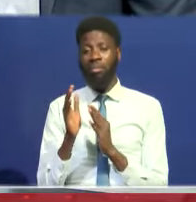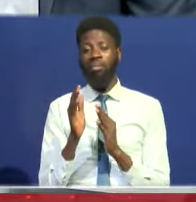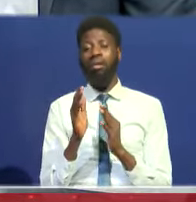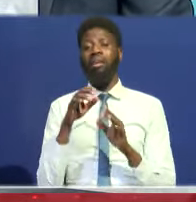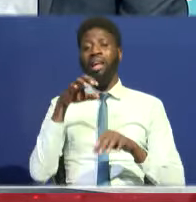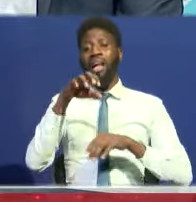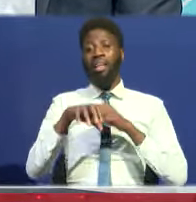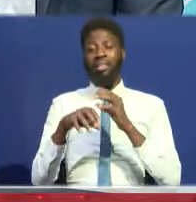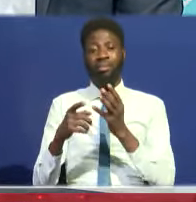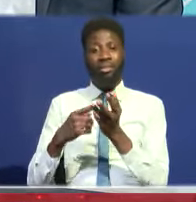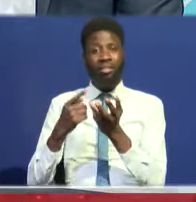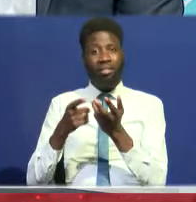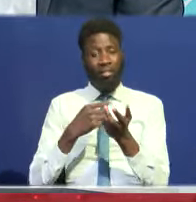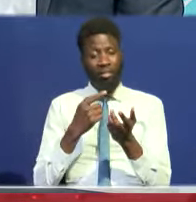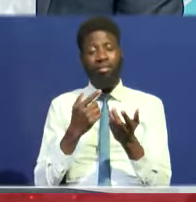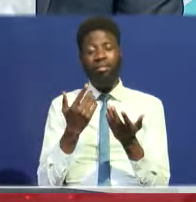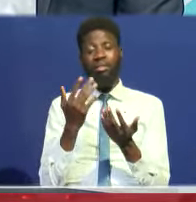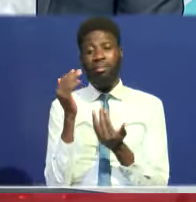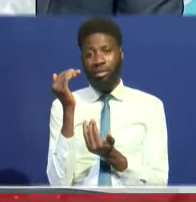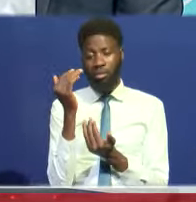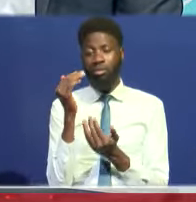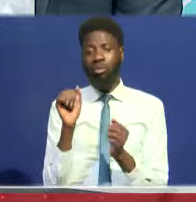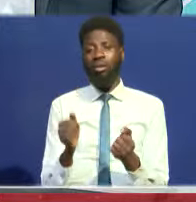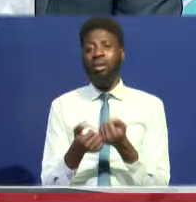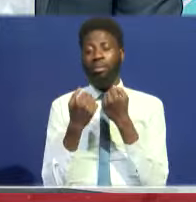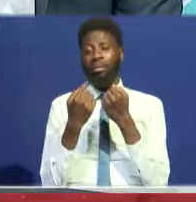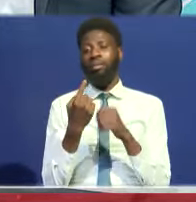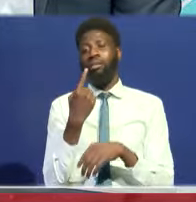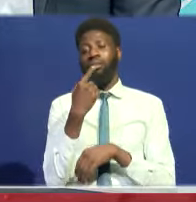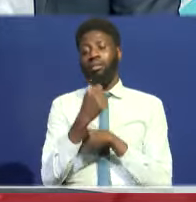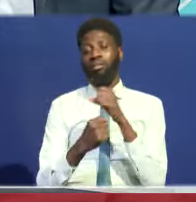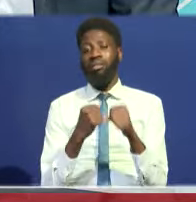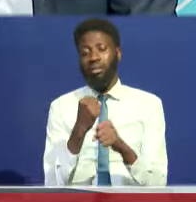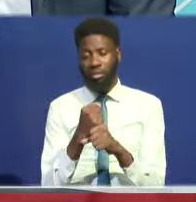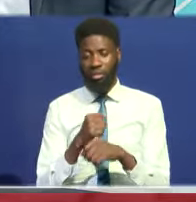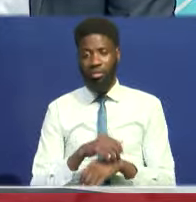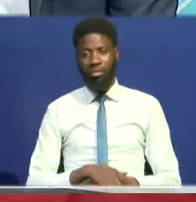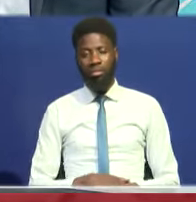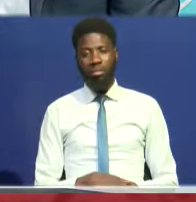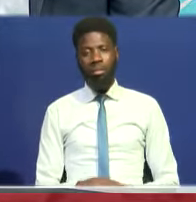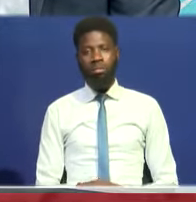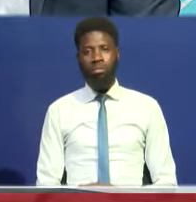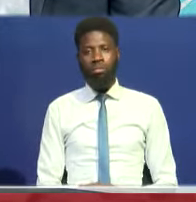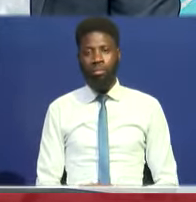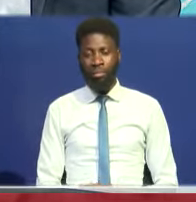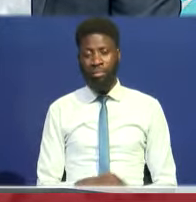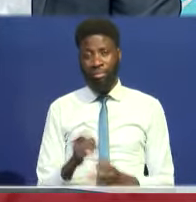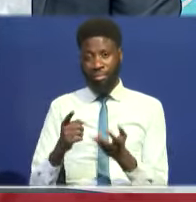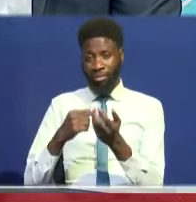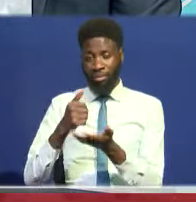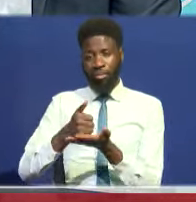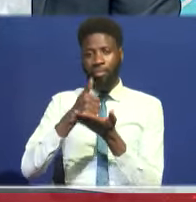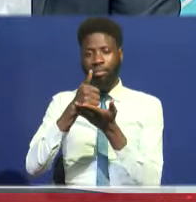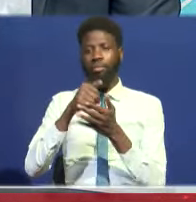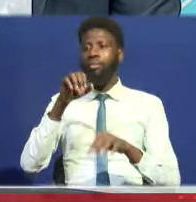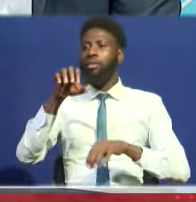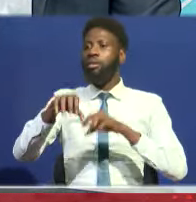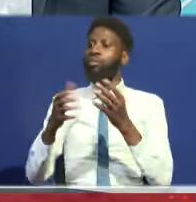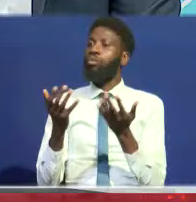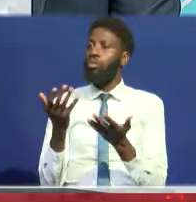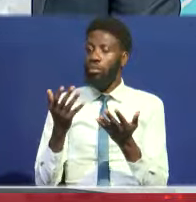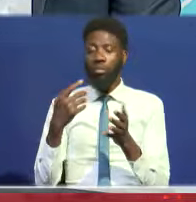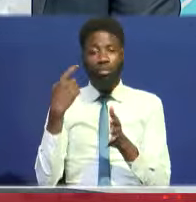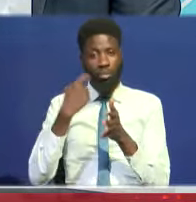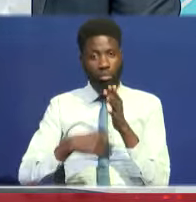nchini inayotarajiwa kufanywa mwaka mmoja ujao. Sensa hiyo inayolenga kutoa data kuhusu idadi na mahali walipo wanyamapori itagharimu takriban